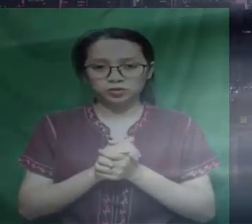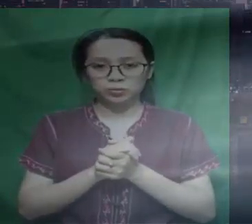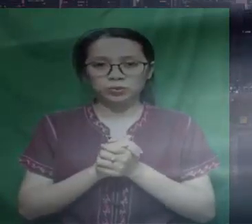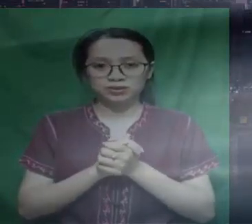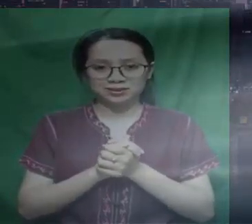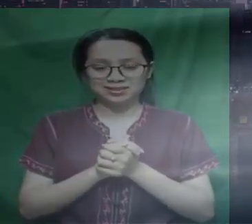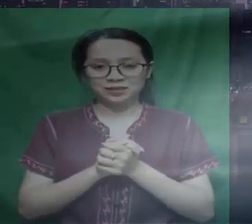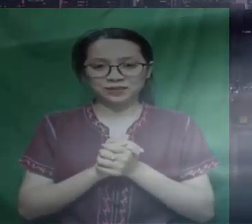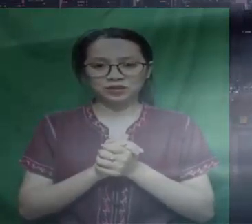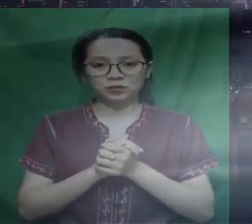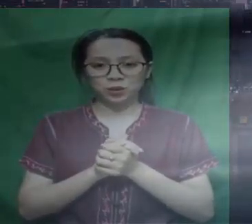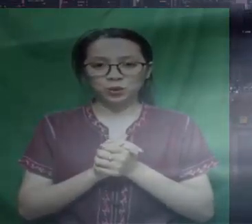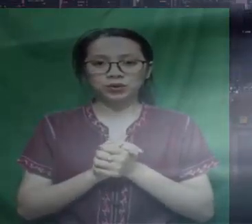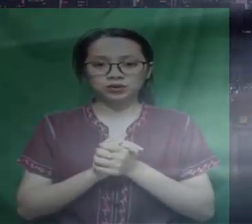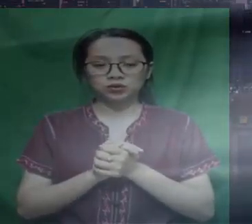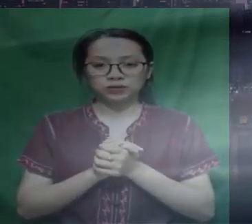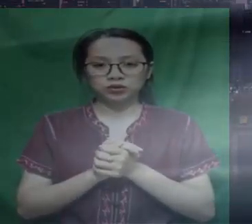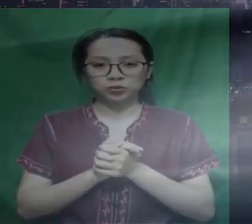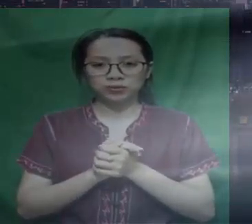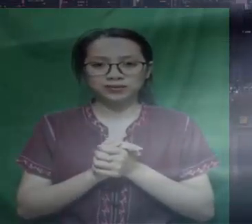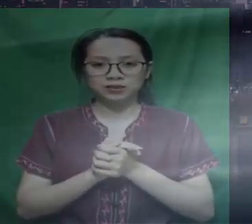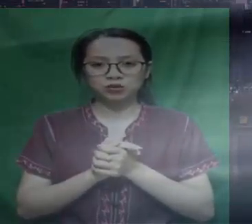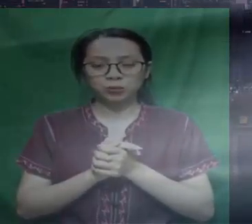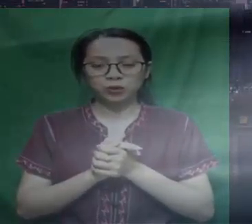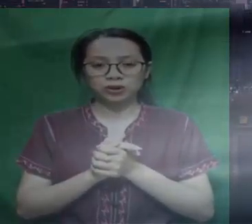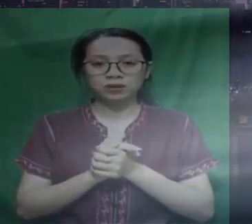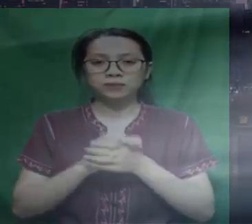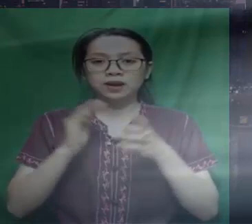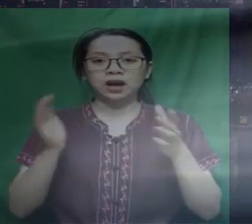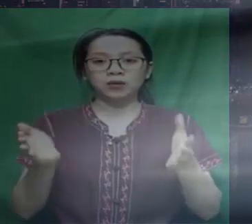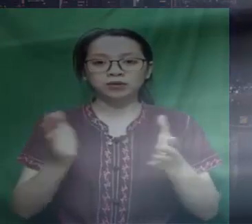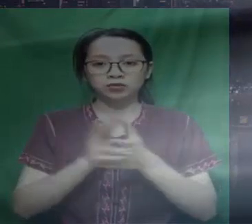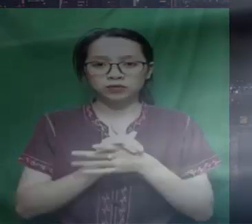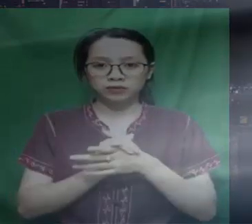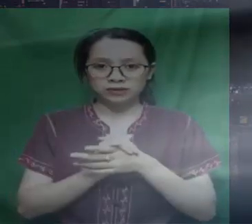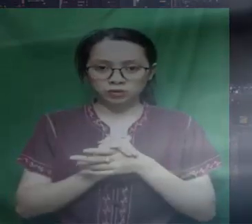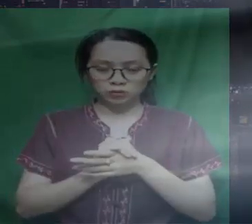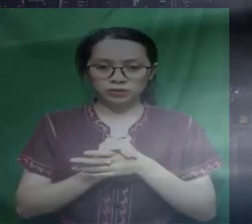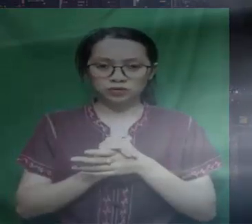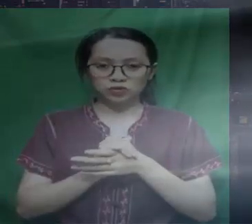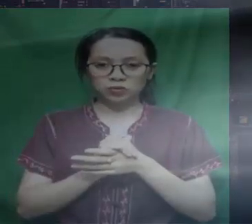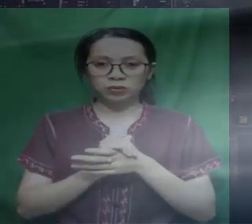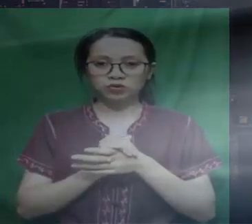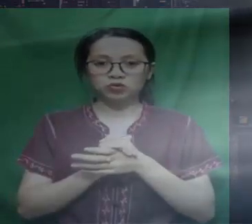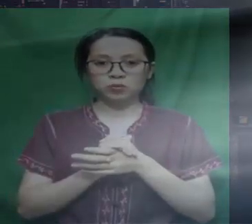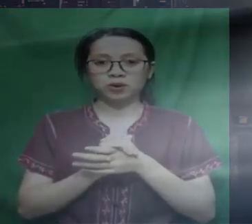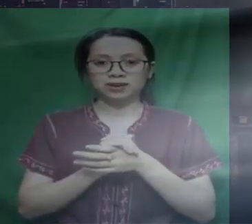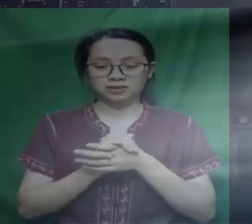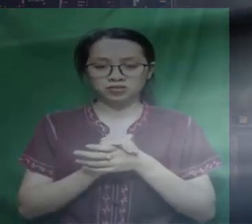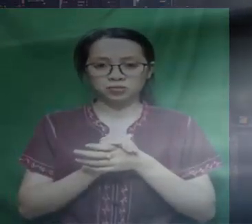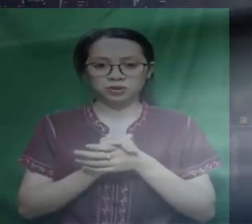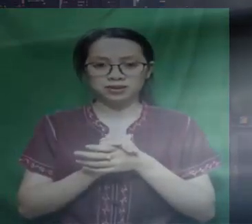ici. Billy ne comprend tout simplement pas pourquoi Victoria prêterait attention à cette vie basse.